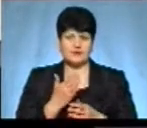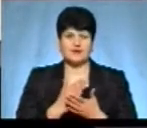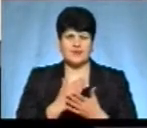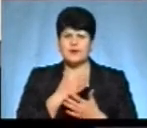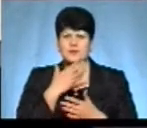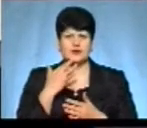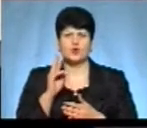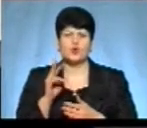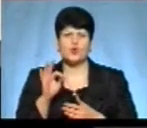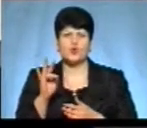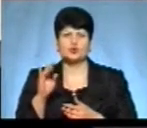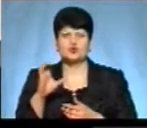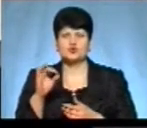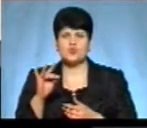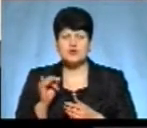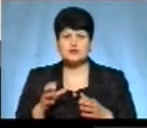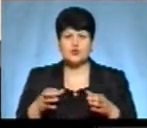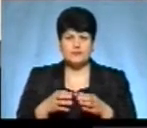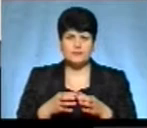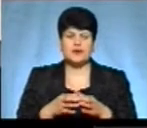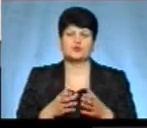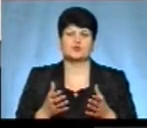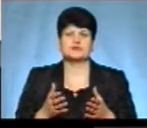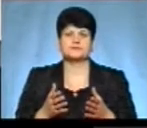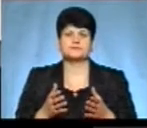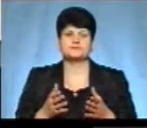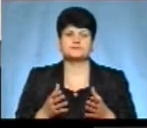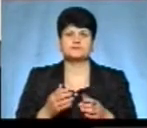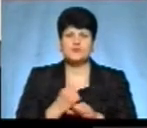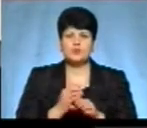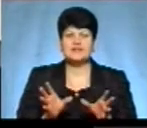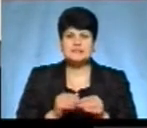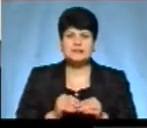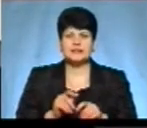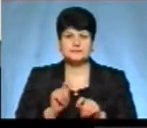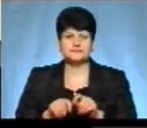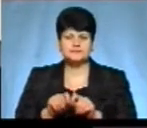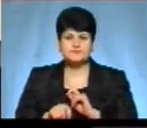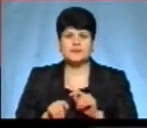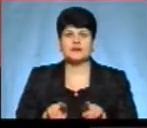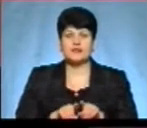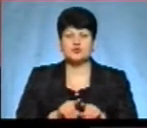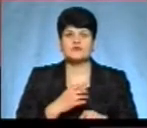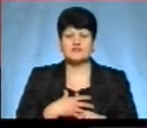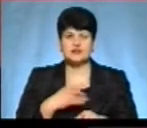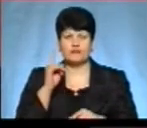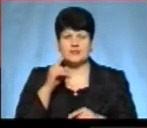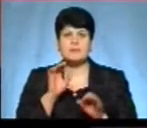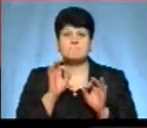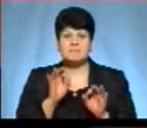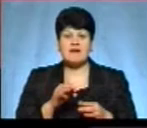багато консорціумів, тобто вони об'єднуються і роблять спільні дослідження. Так само досить важливо вміти правильно